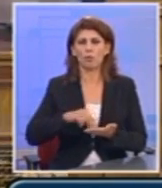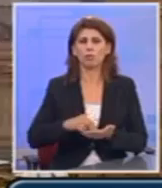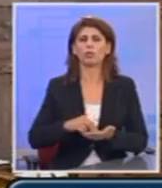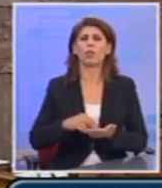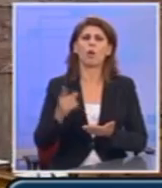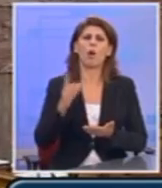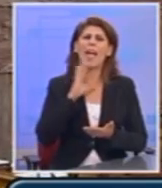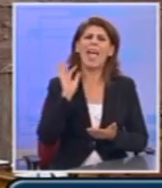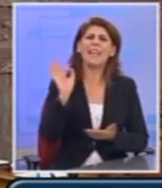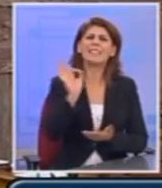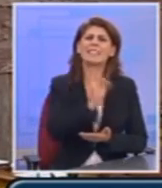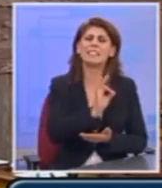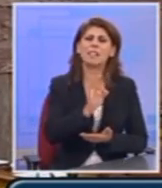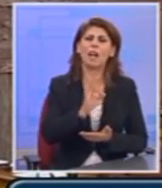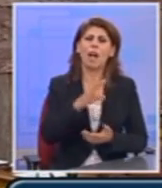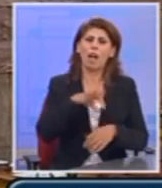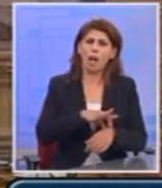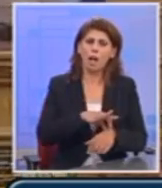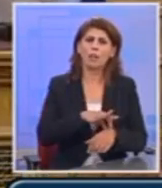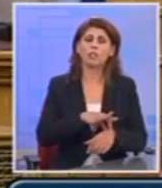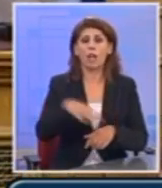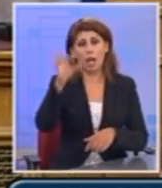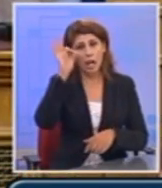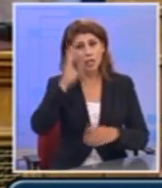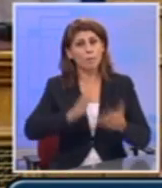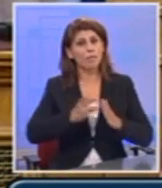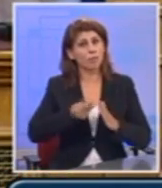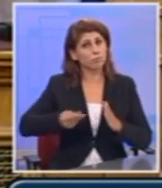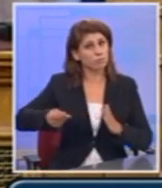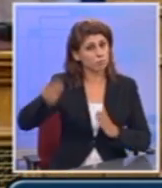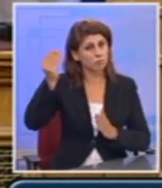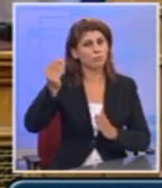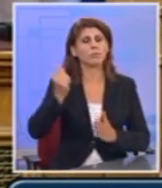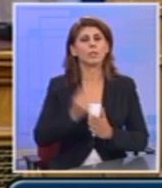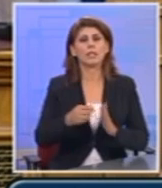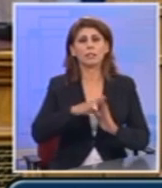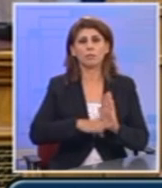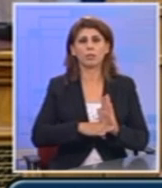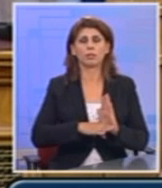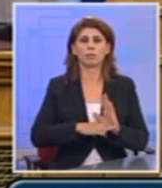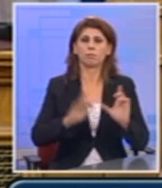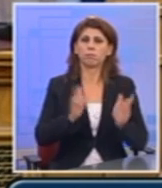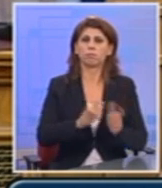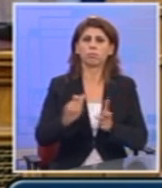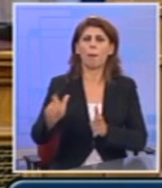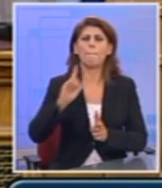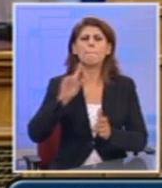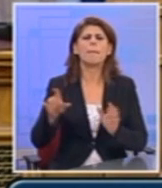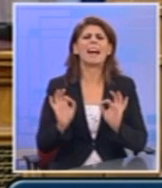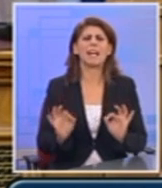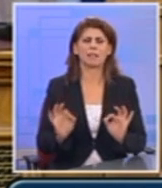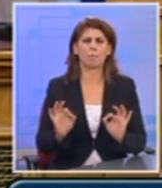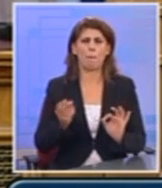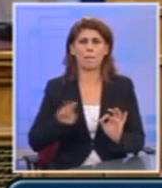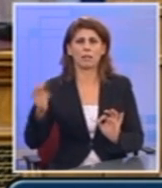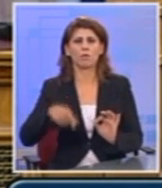ηλικιωμένων κλιμακώθηκαν η αστυνομική βία ενώ η συστηματική κράτηση όλων των παράτυπων μεταναστών έγινε